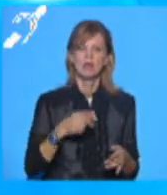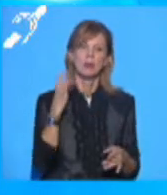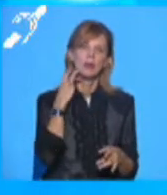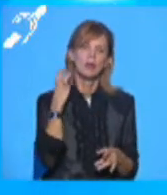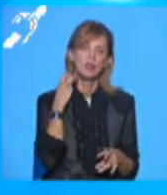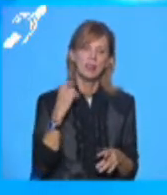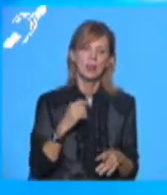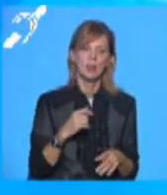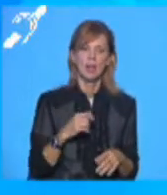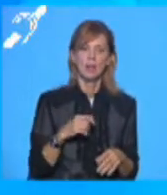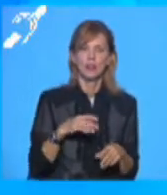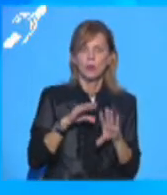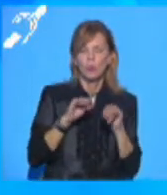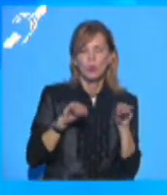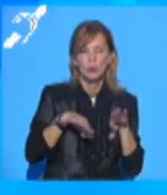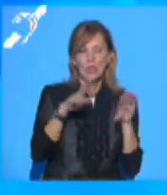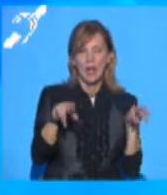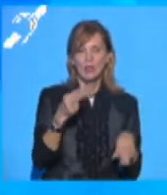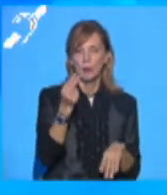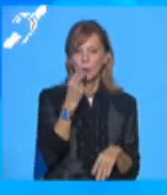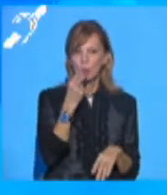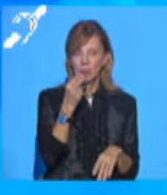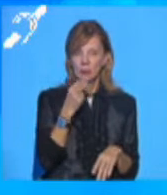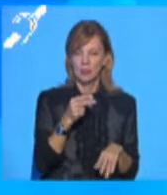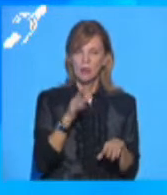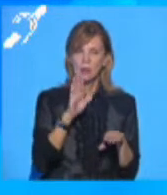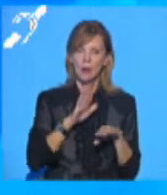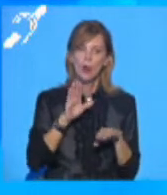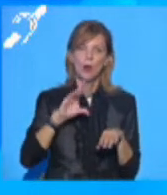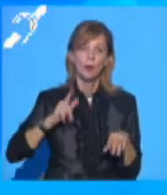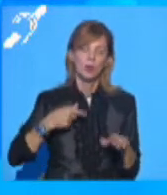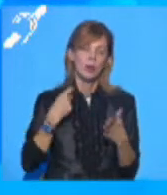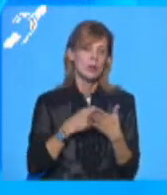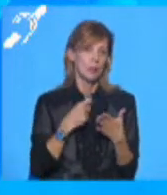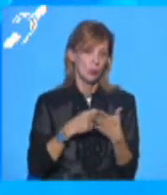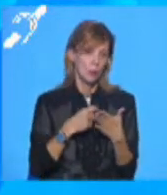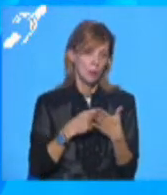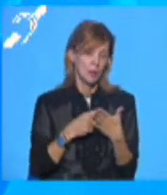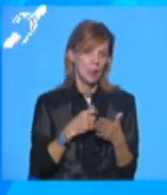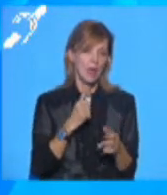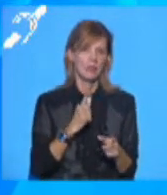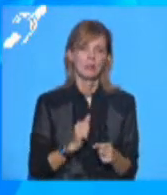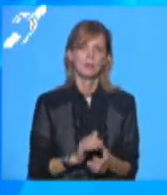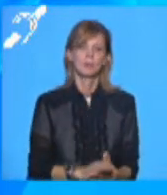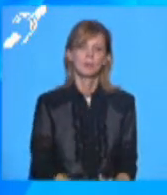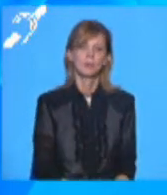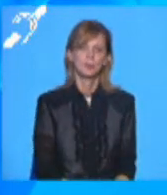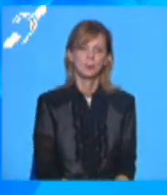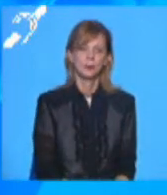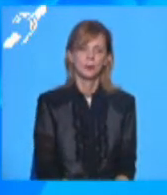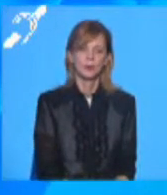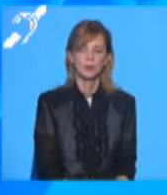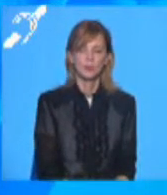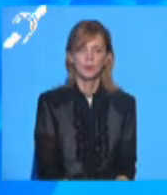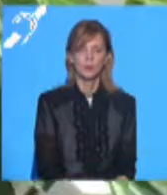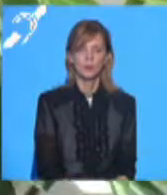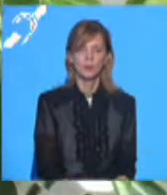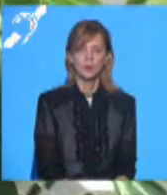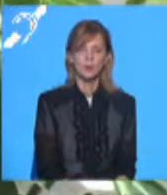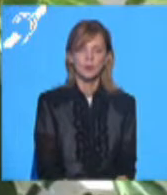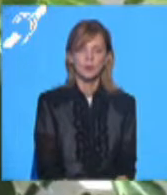pălincă, lichioruri și multe alte bunătăți, așezate pe tarabele frumos ornate, le fac cu ochiul turiștilor.